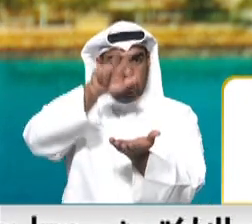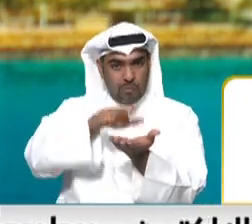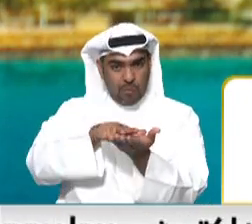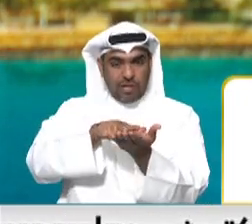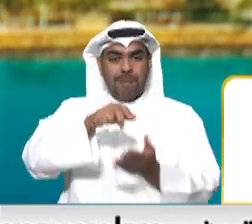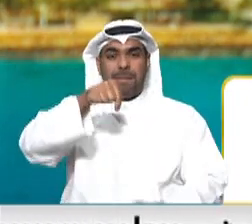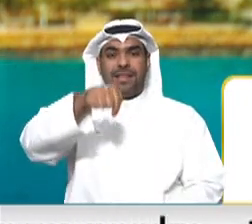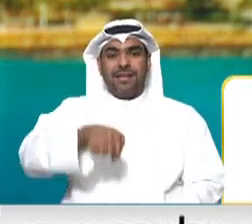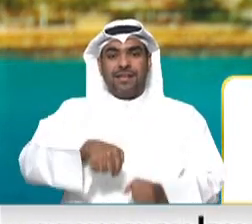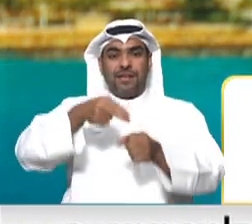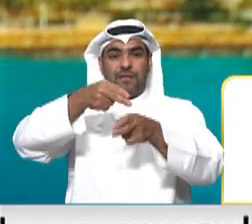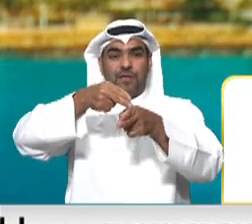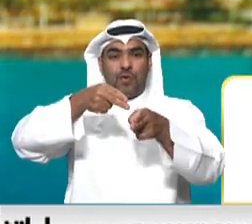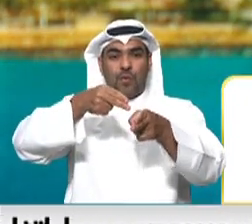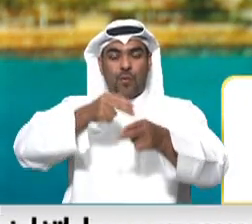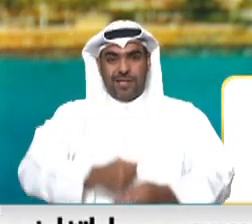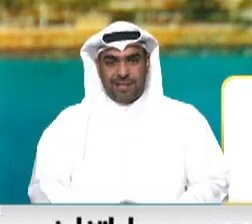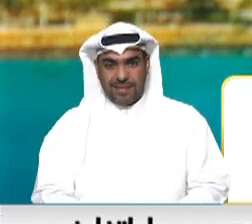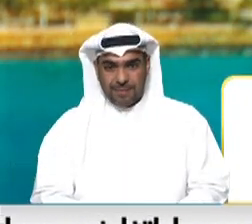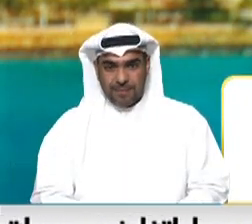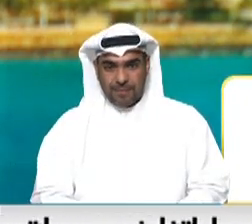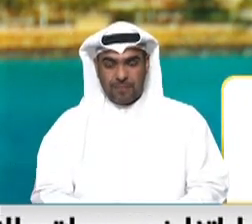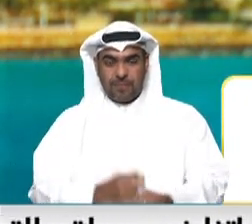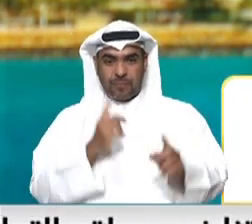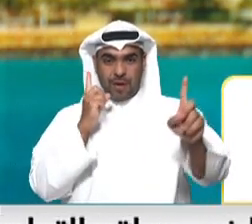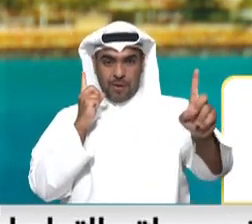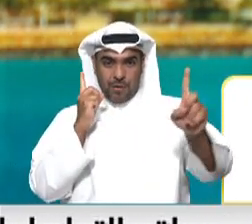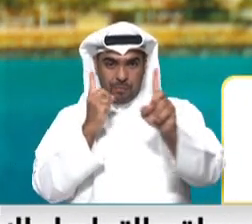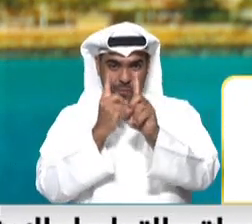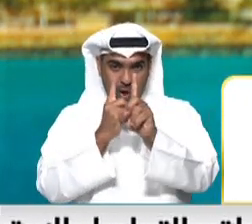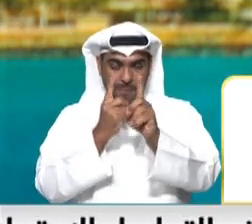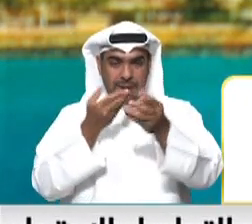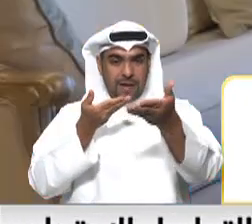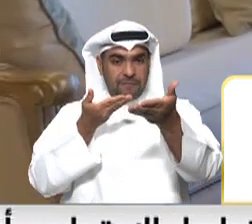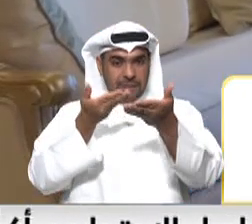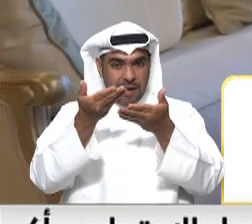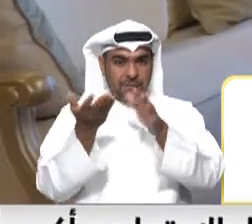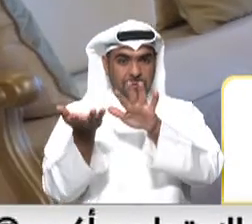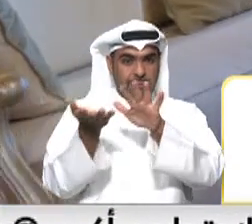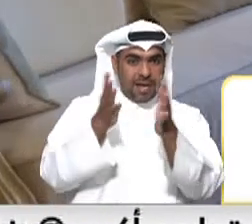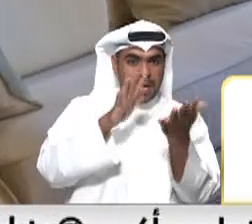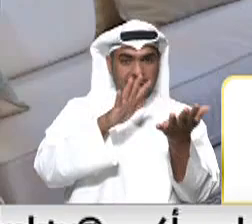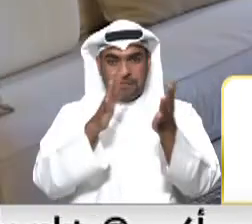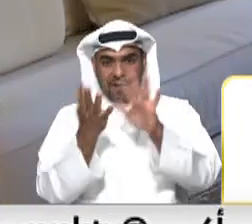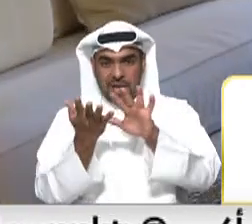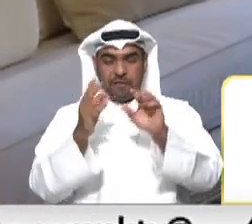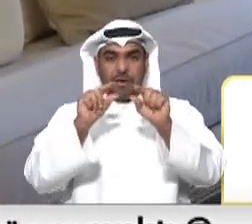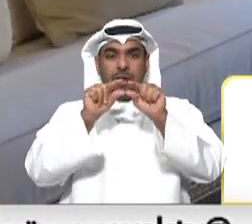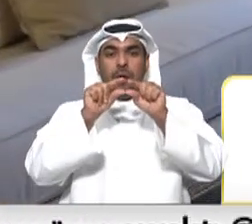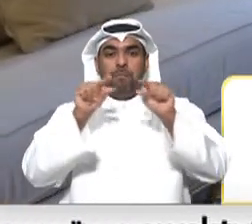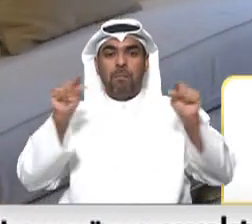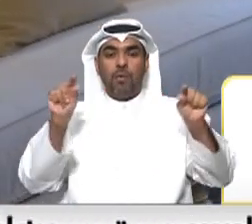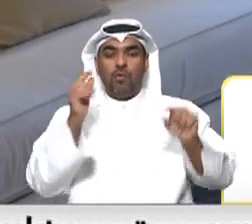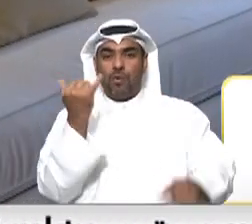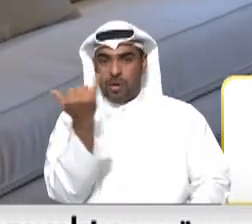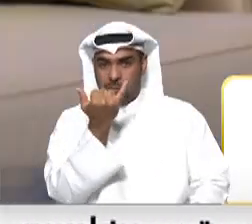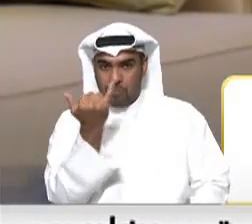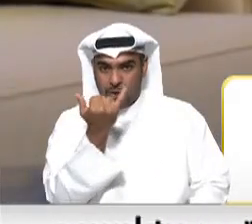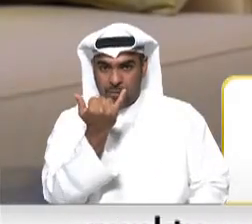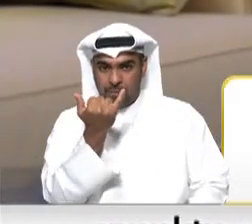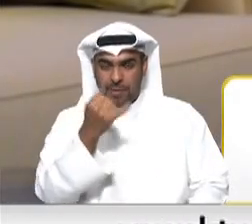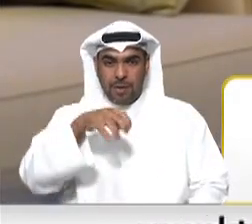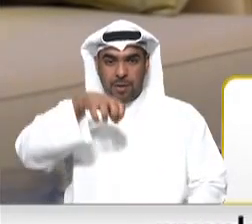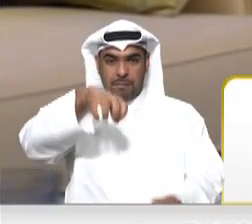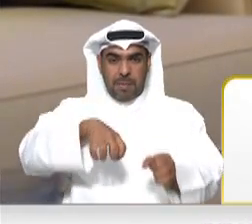البلاد جرى خلال هذه اللقاءات تبادل وجهه النظر تجاه العديد من القضايا والموضوعات محل المام